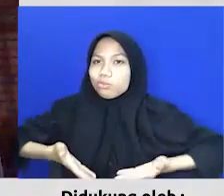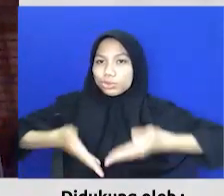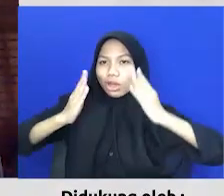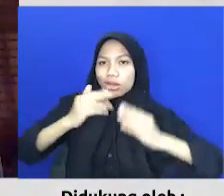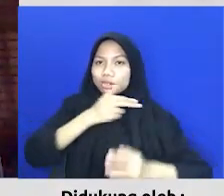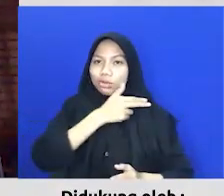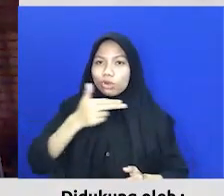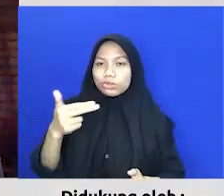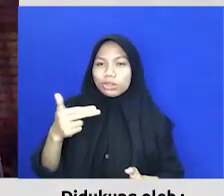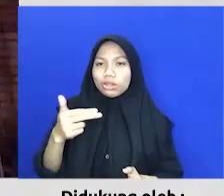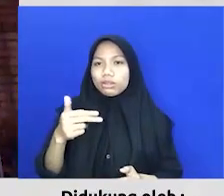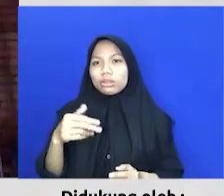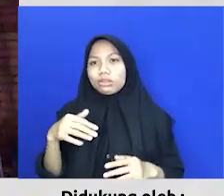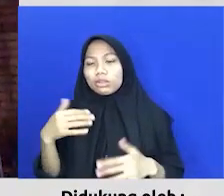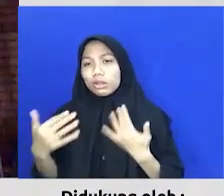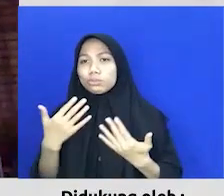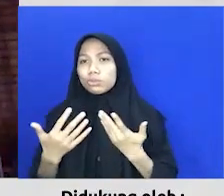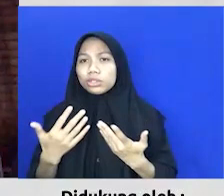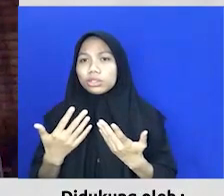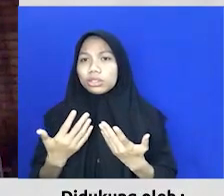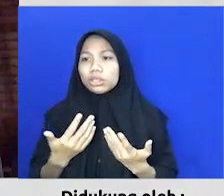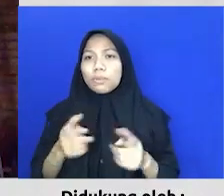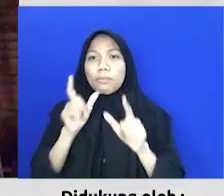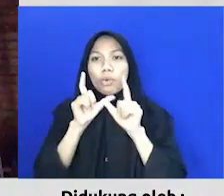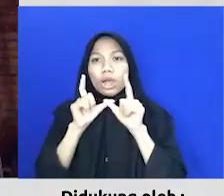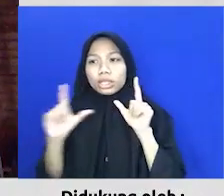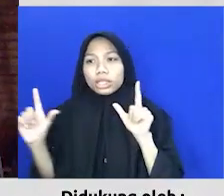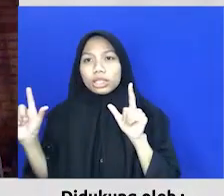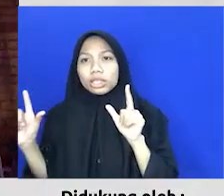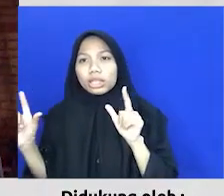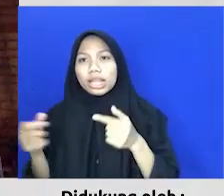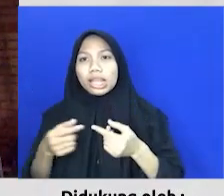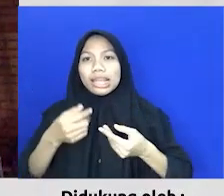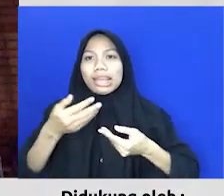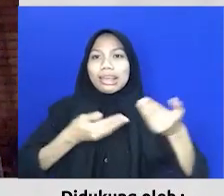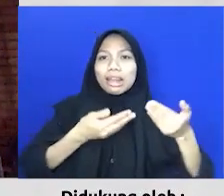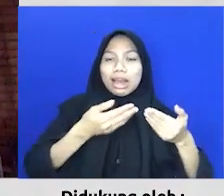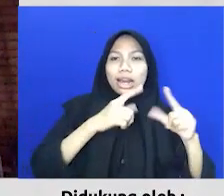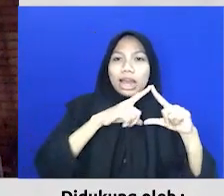rasa memang sangat penting